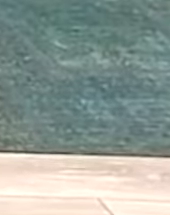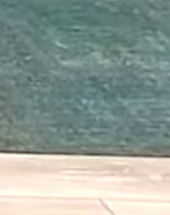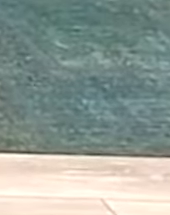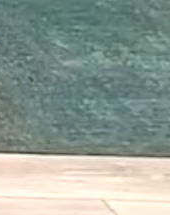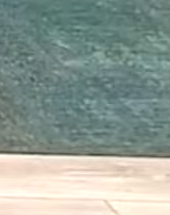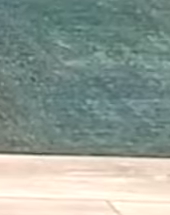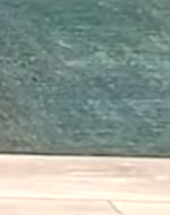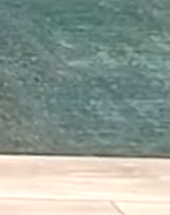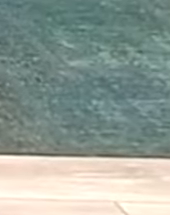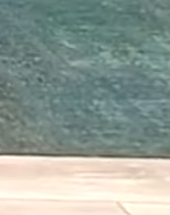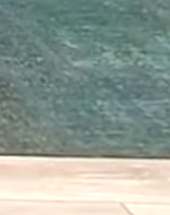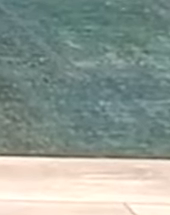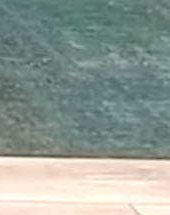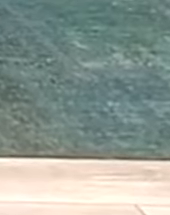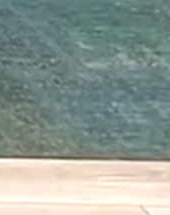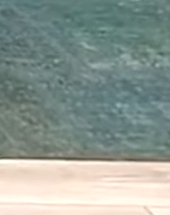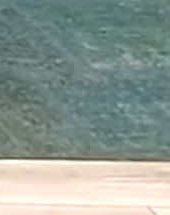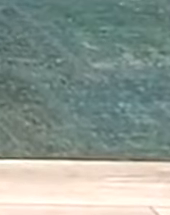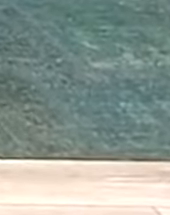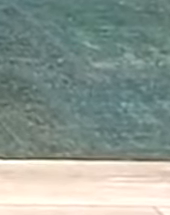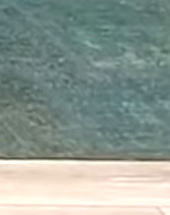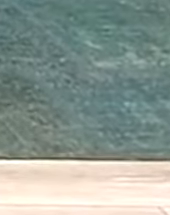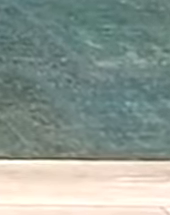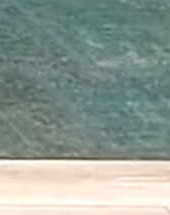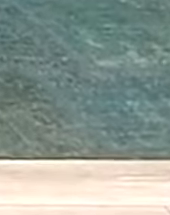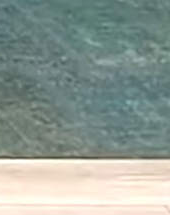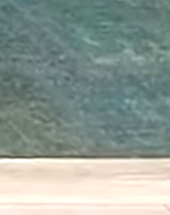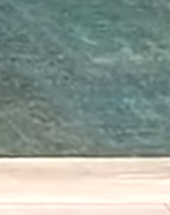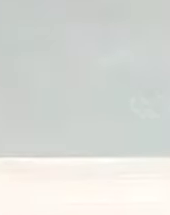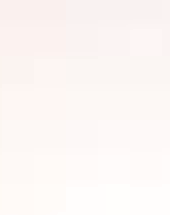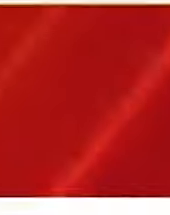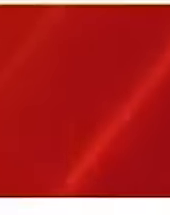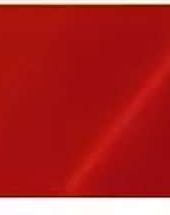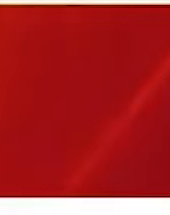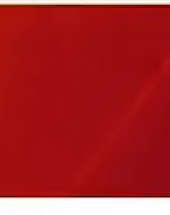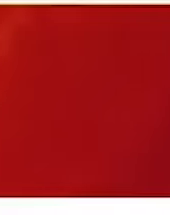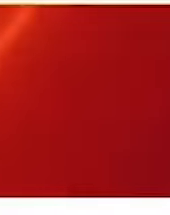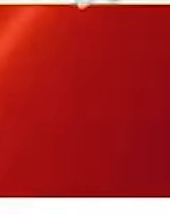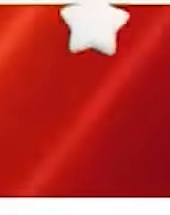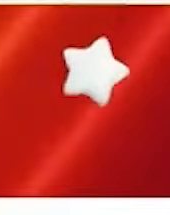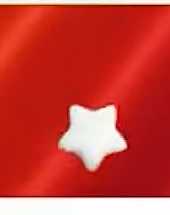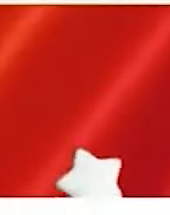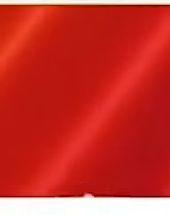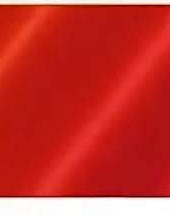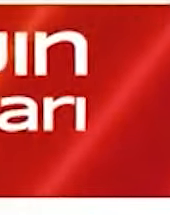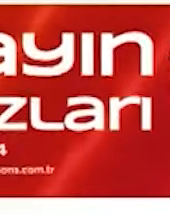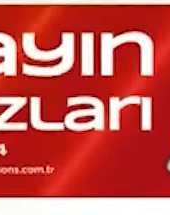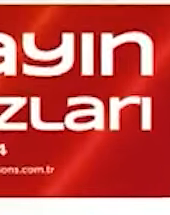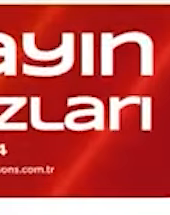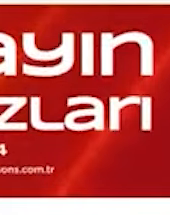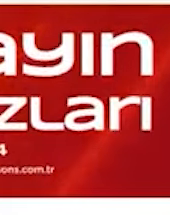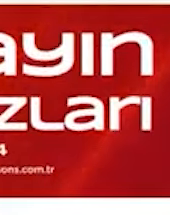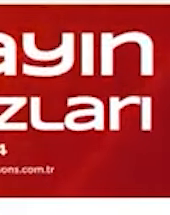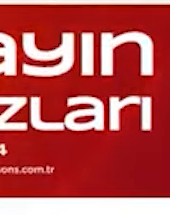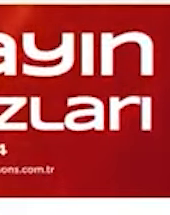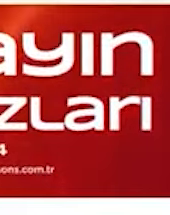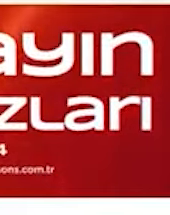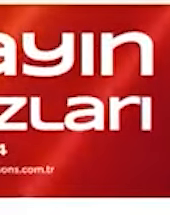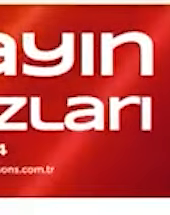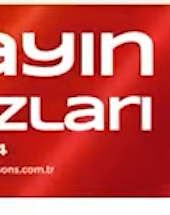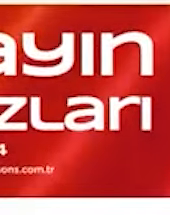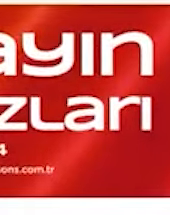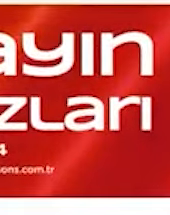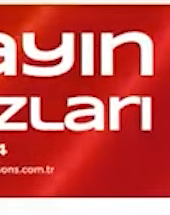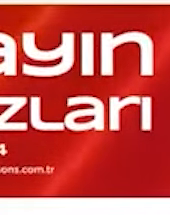da yaklaşık 10-15 gün, 12 gün falan evet kaldım. Ama sen Kamerunlusun değil mi Nijer? Ben Kamerunluyum yani. Nijer'de ne işiniz vardı?